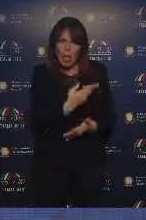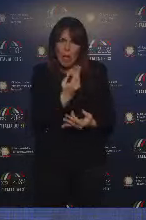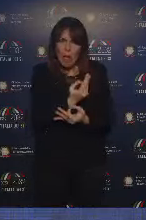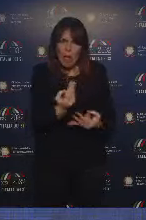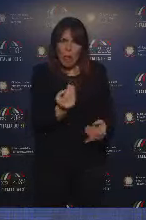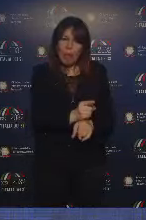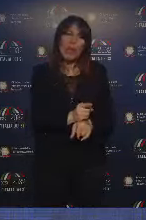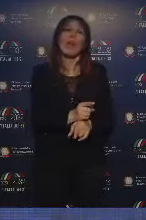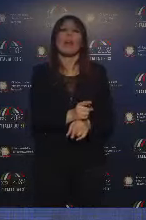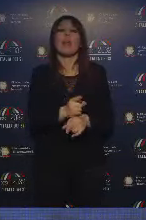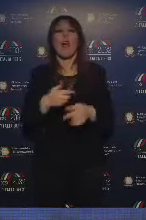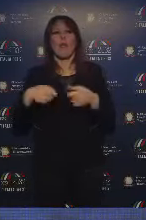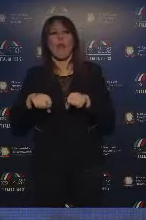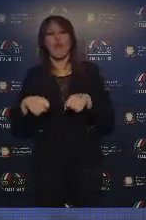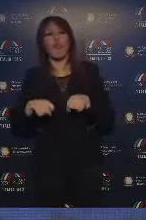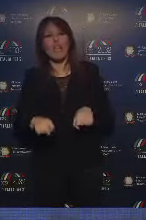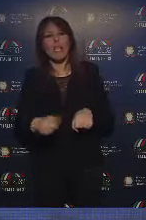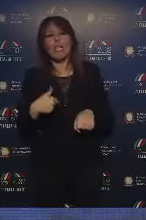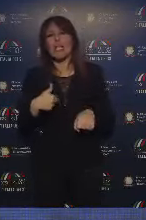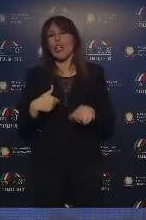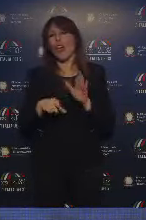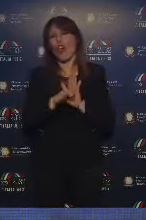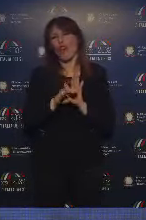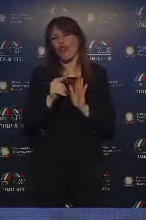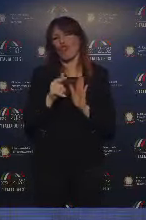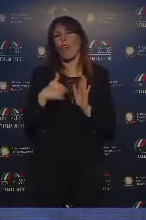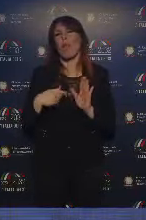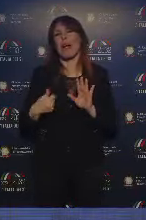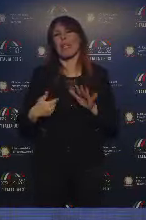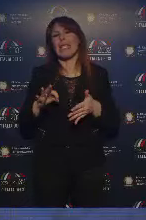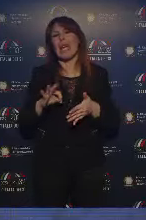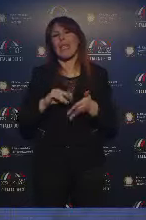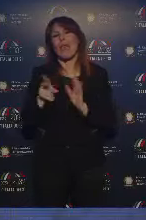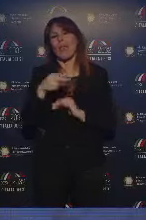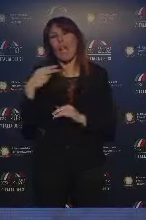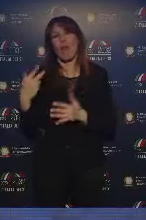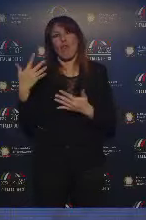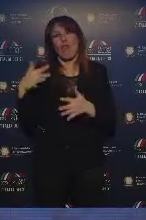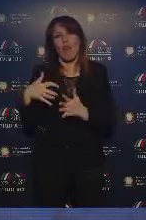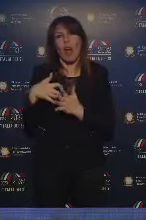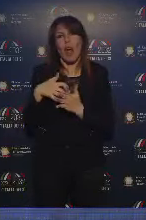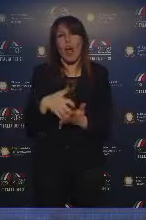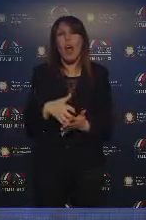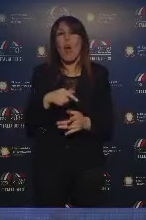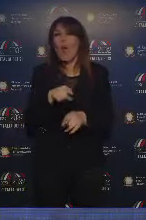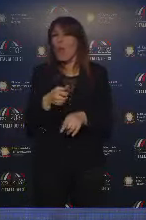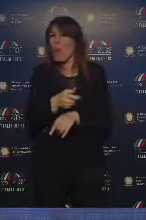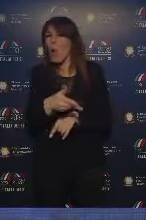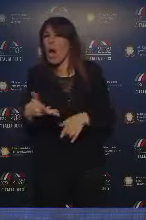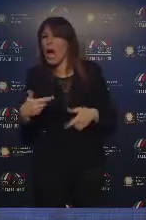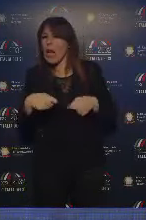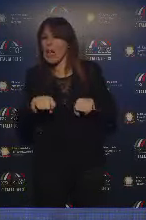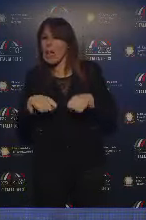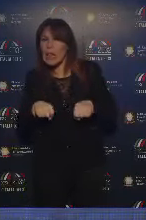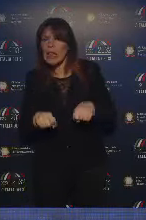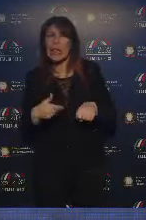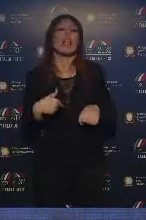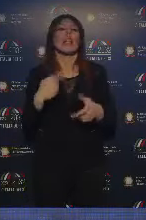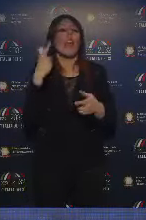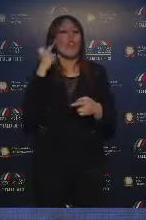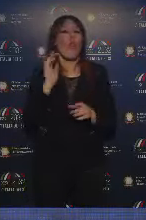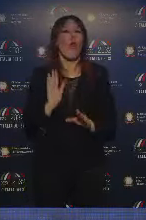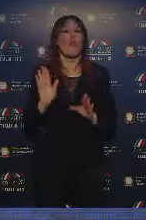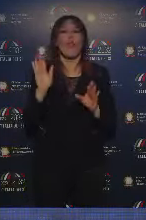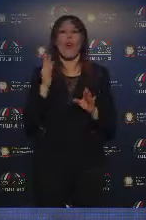motociclisti non è nel codice ma abbiamo già investito i primi 60 milioni di euro non so Qua quanti siano gli amanti delle due ruote per